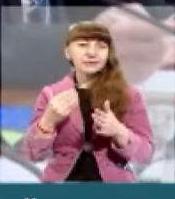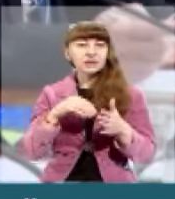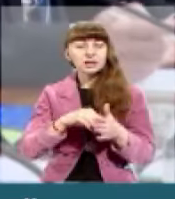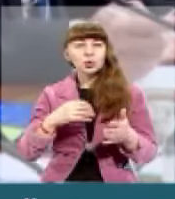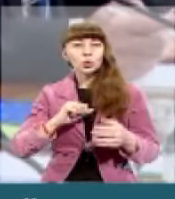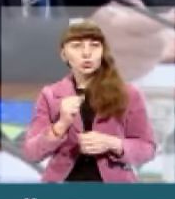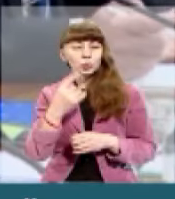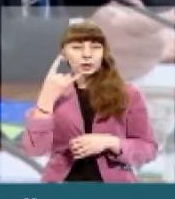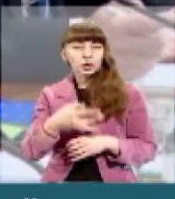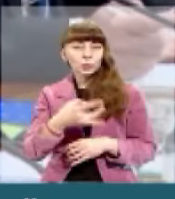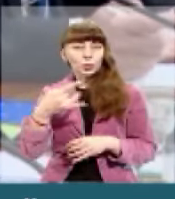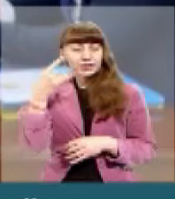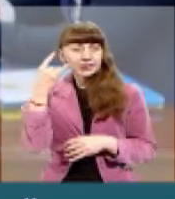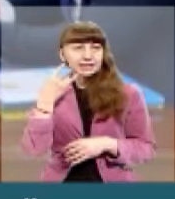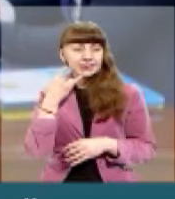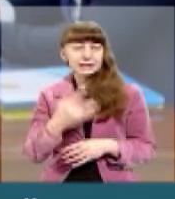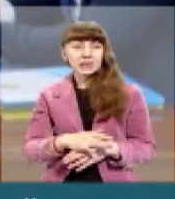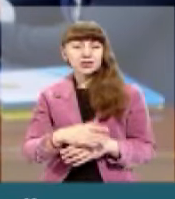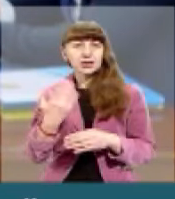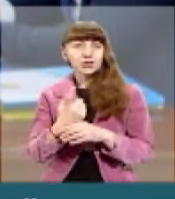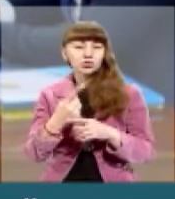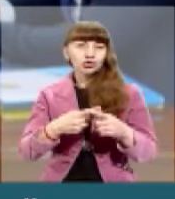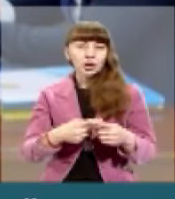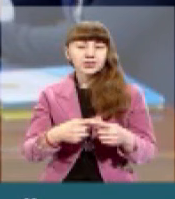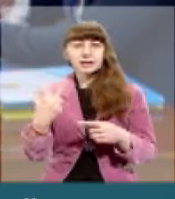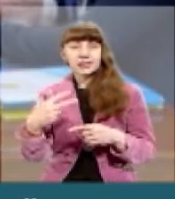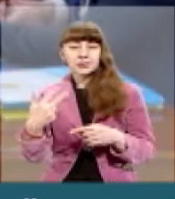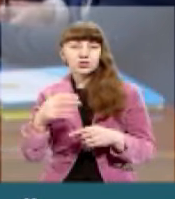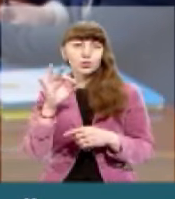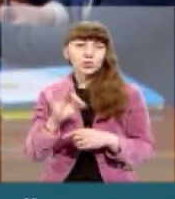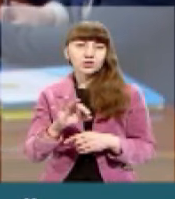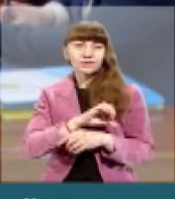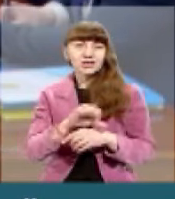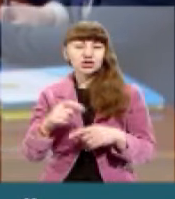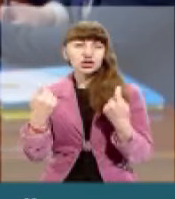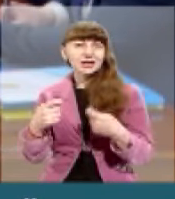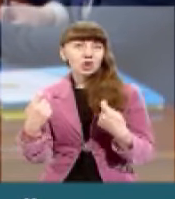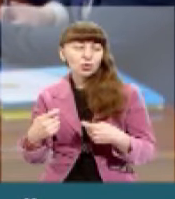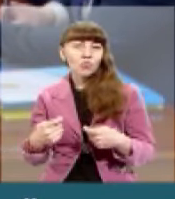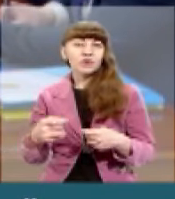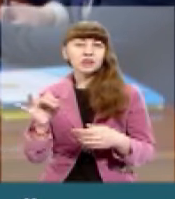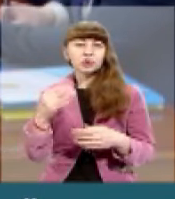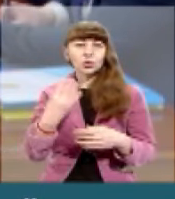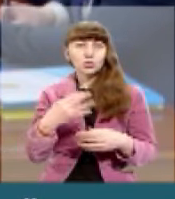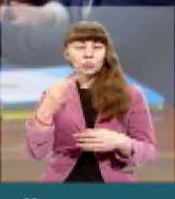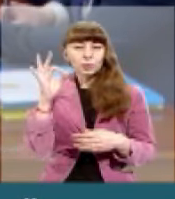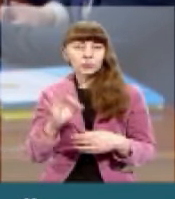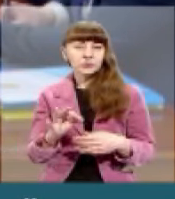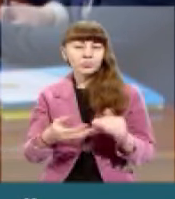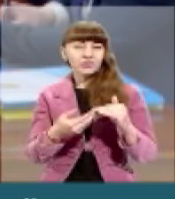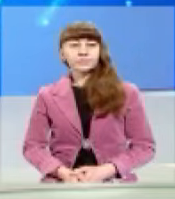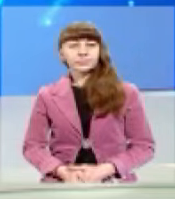инвестиционных партнеров Республики Казахстан. На его долю приходится порядка 30% внешней торговли и около 40%